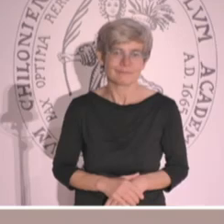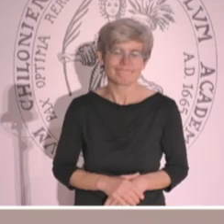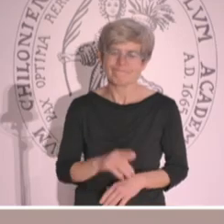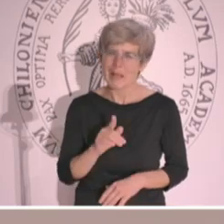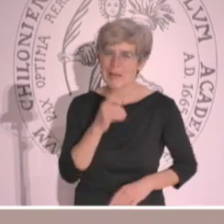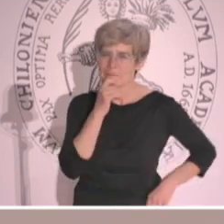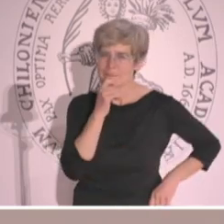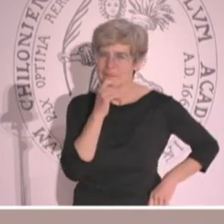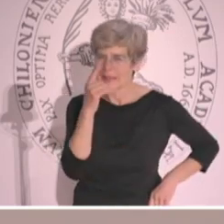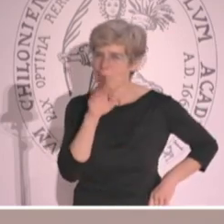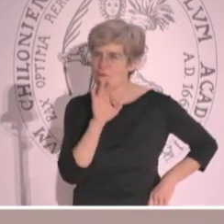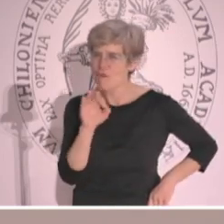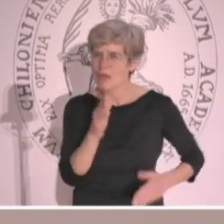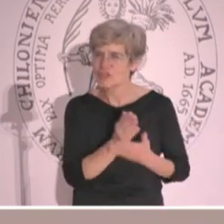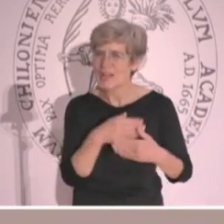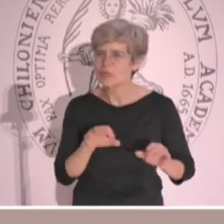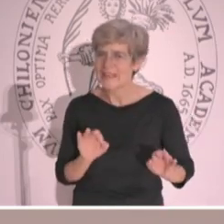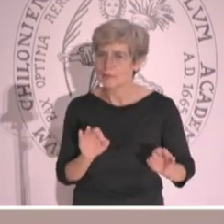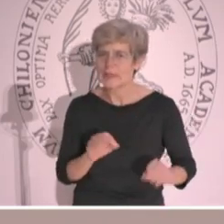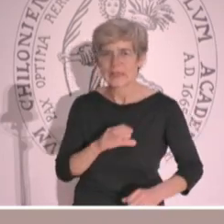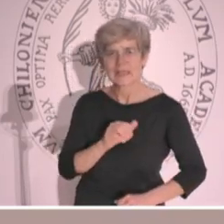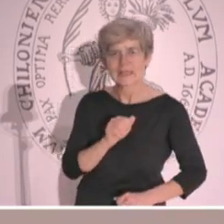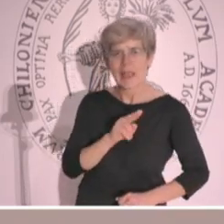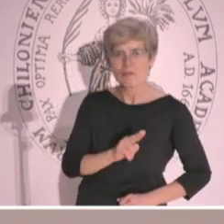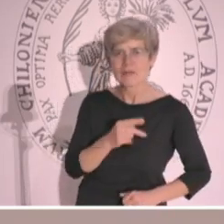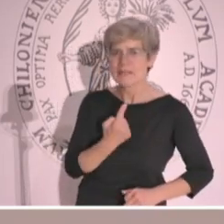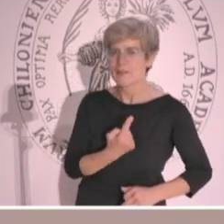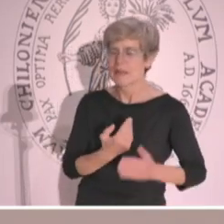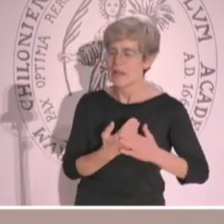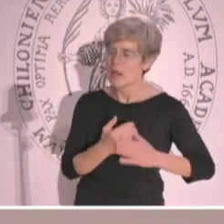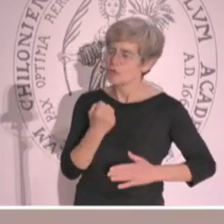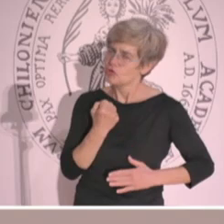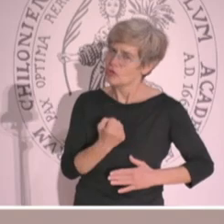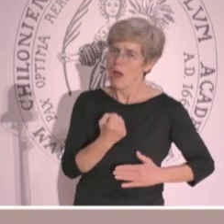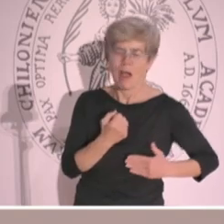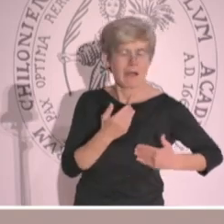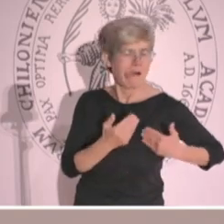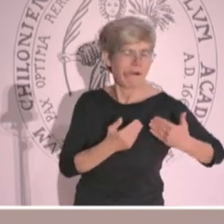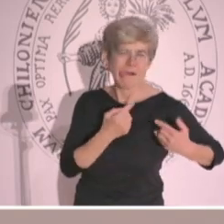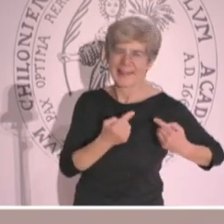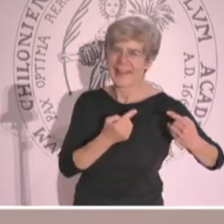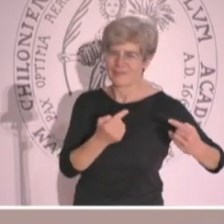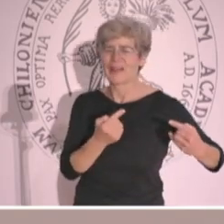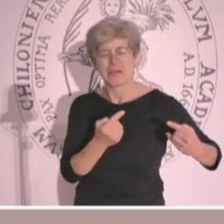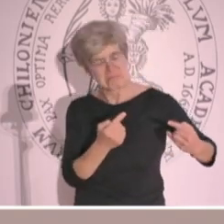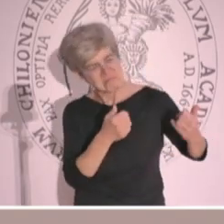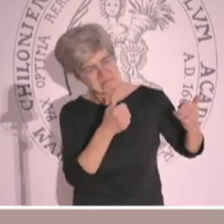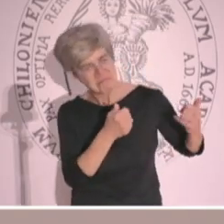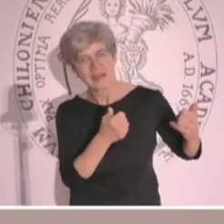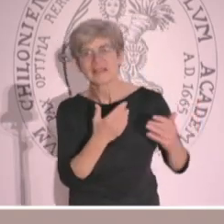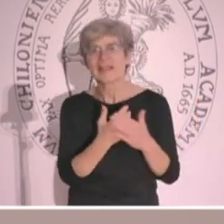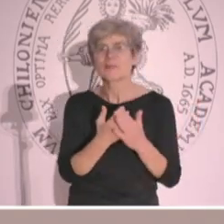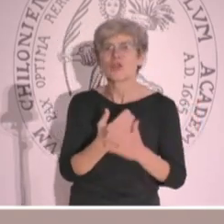sehr gute Entscheidung. Die CAU hat sich gemacht als Universität. Sie gehört, glaube ich, das kann man sagen, zu den Top